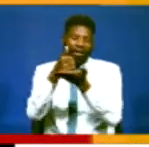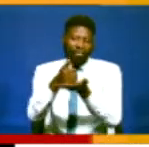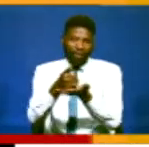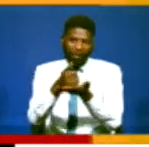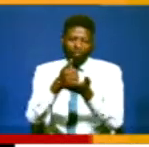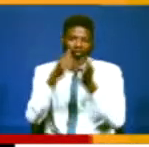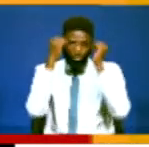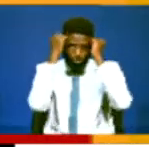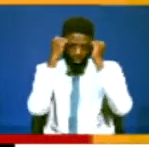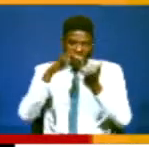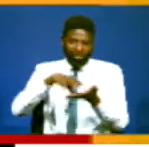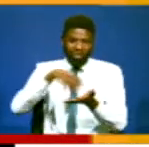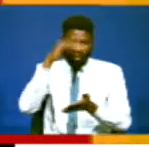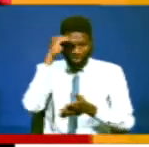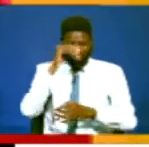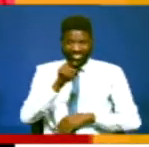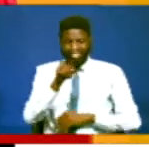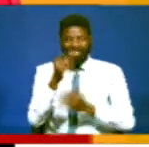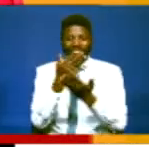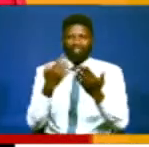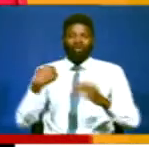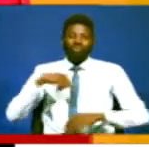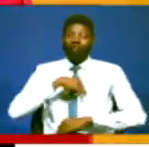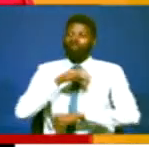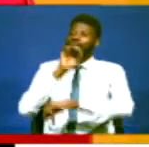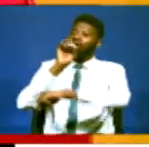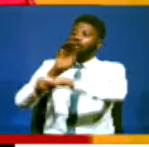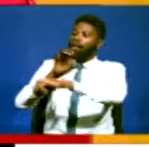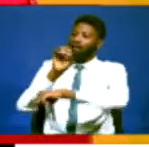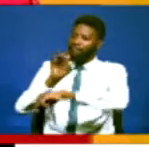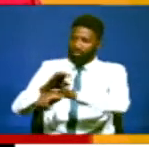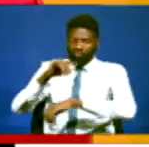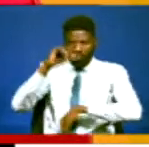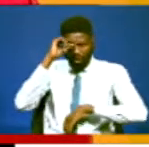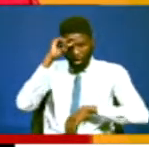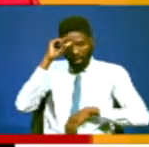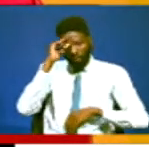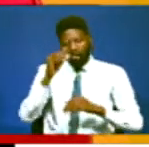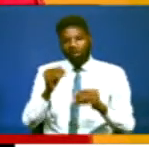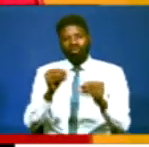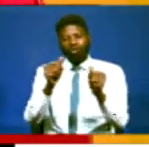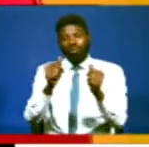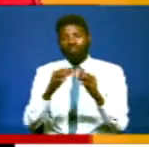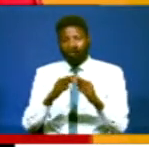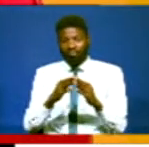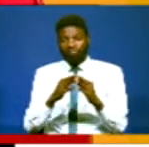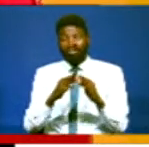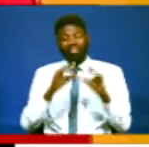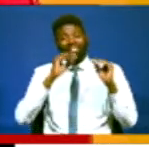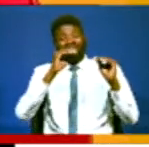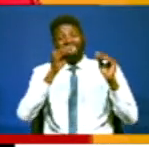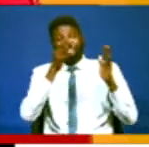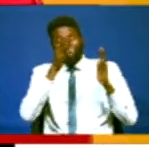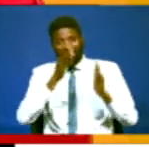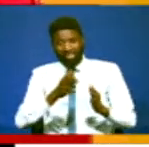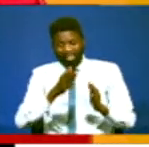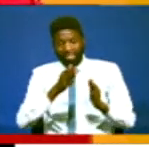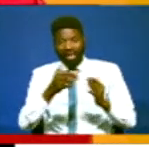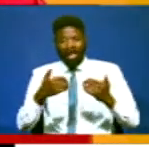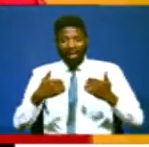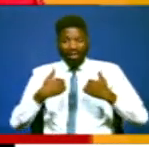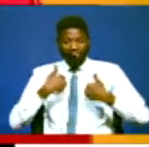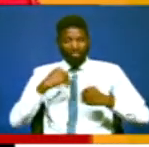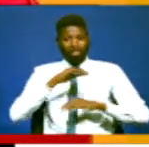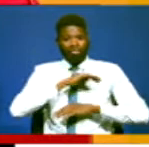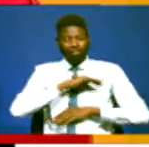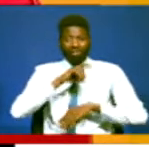mambo ambayo sisi tunatoa ushauri kwa serikali kuweza kuyaangazia. Je, kuna walimu wa kutosha kuwafundisha watoto hawa wakiingia